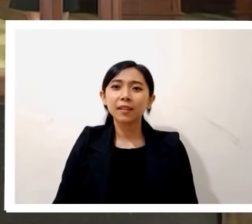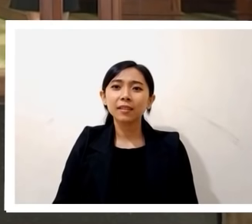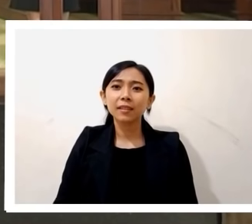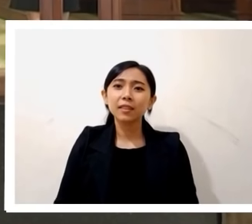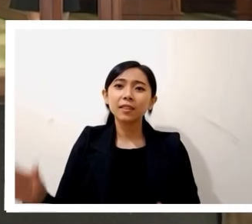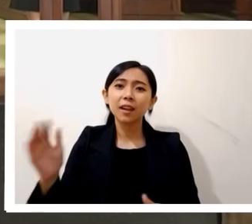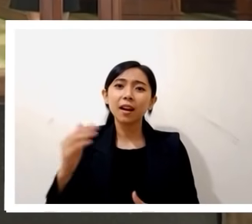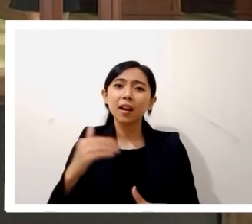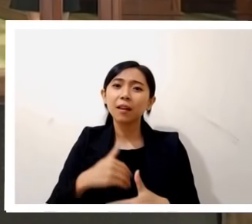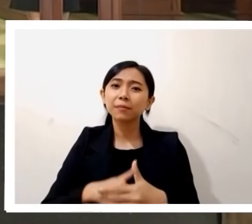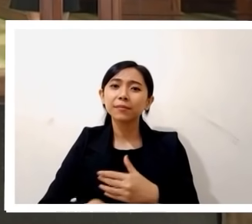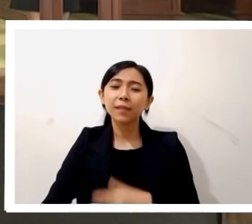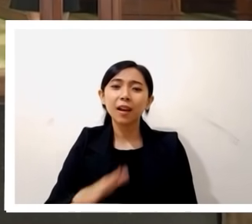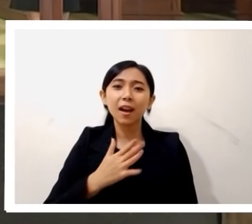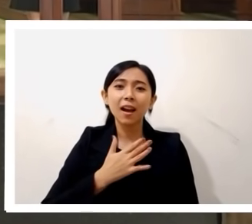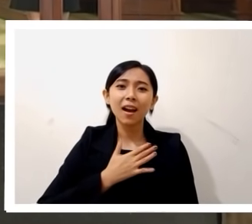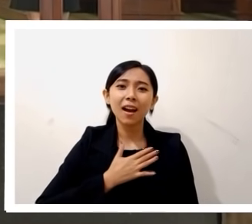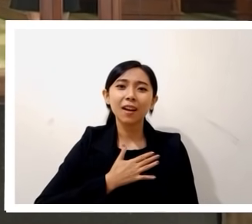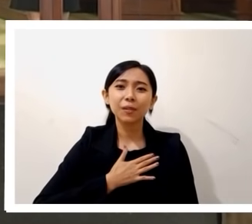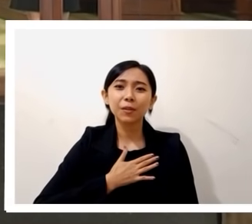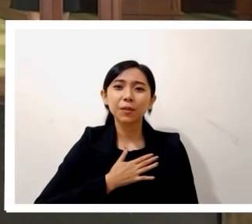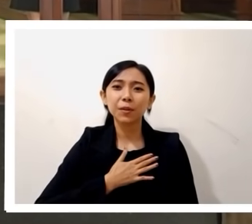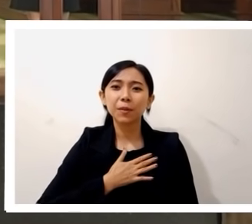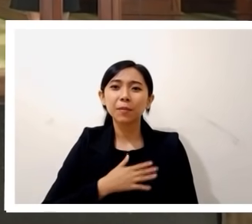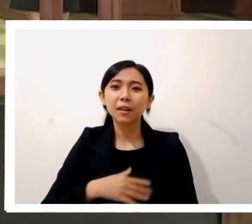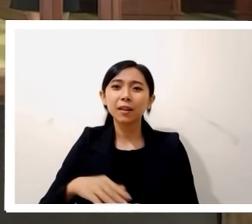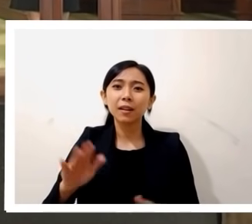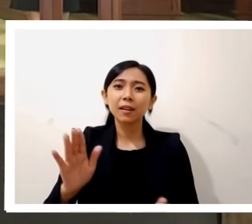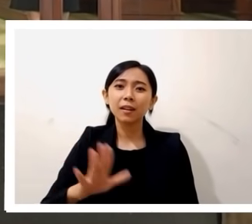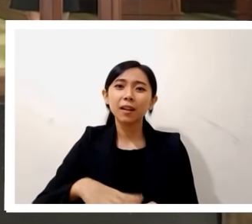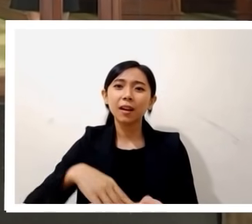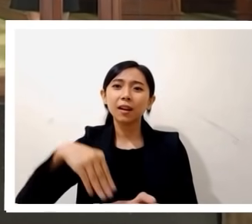di dalamnya aku